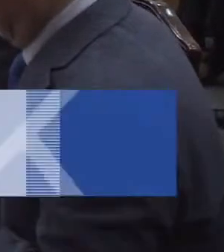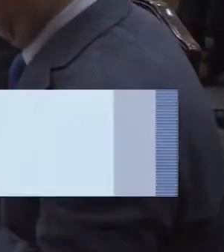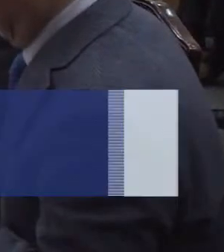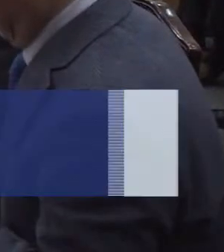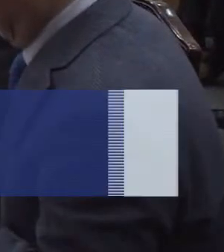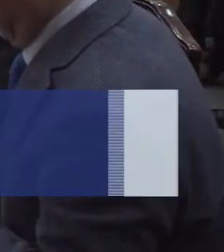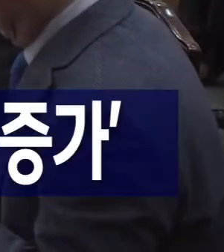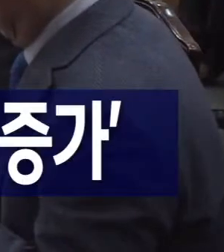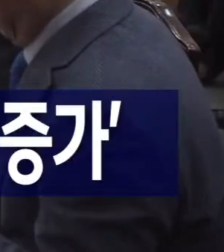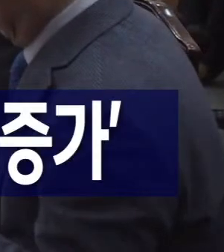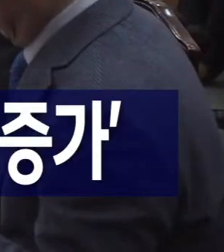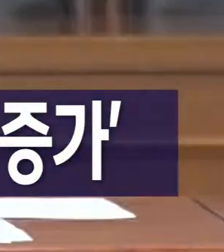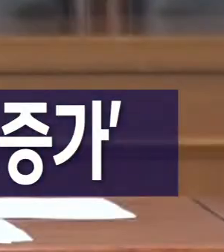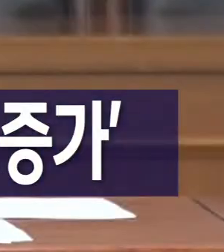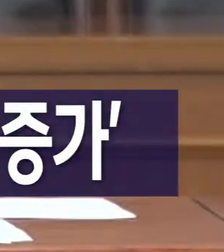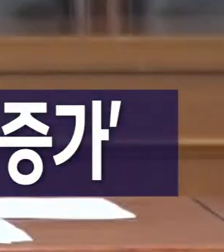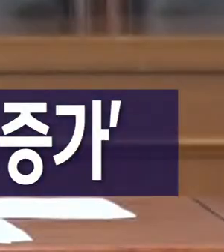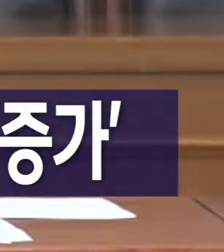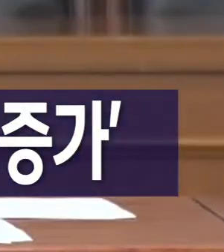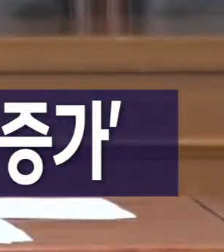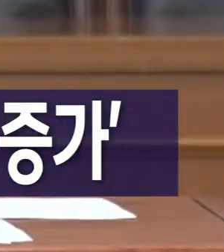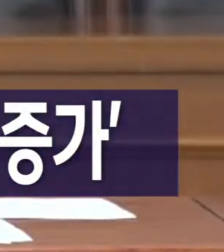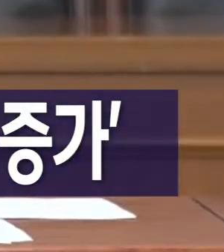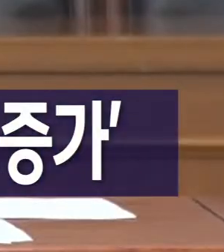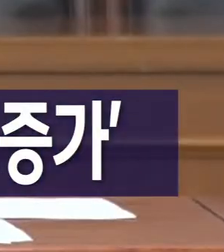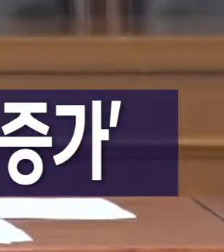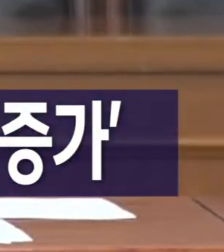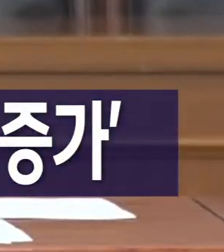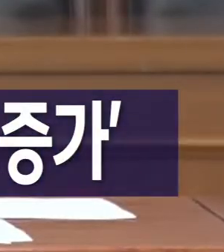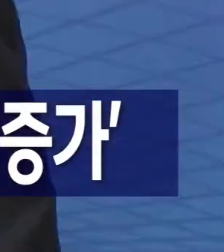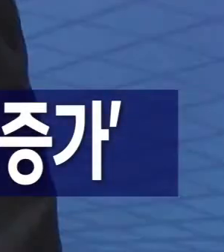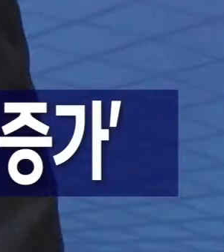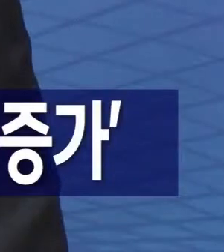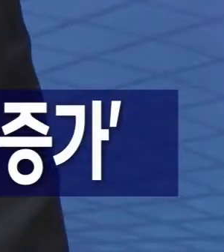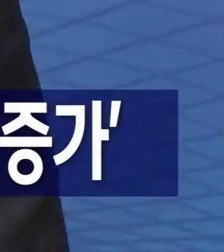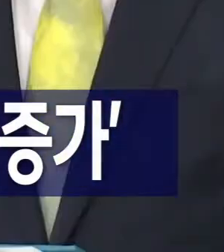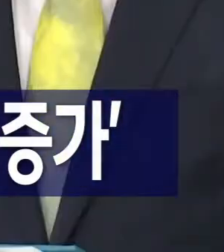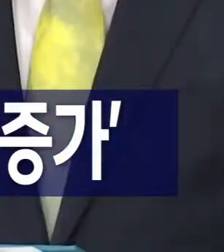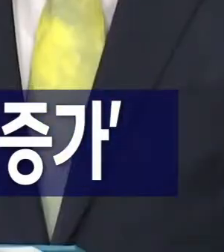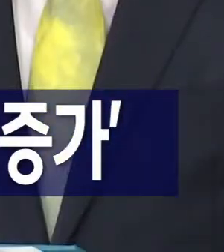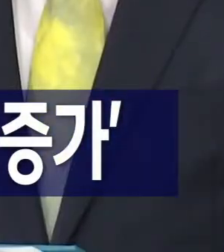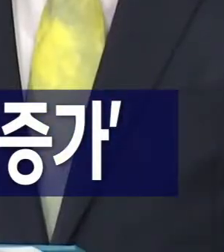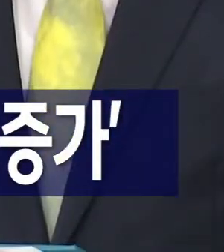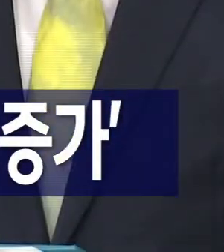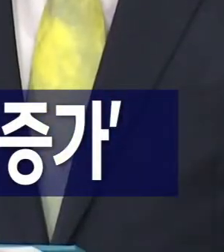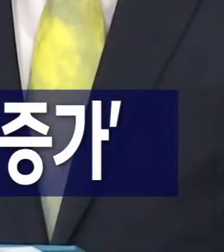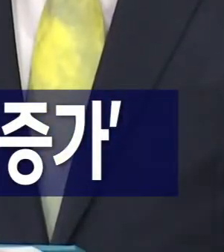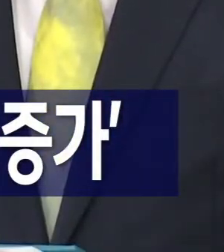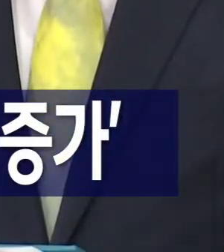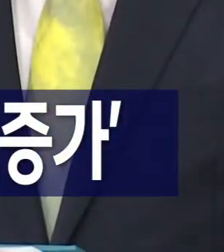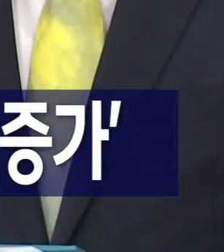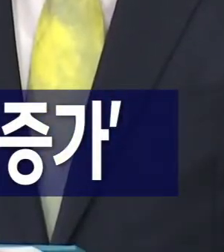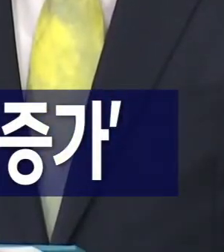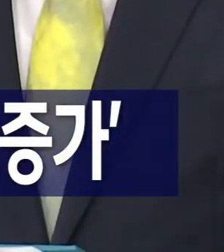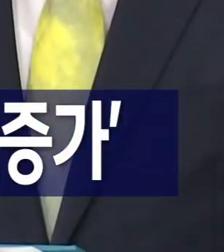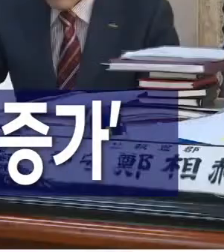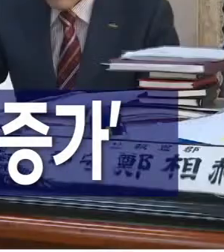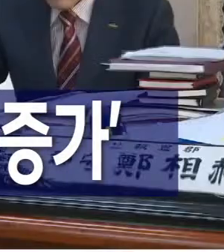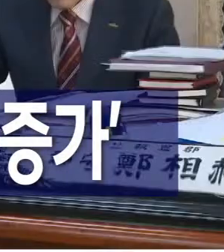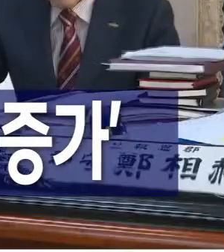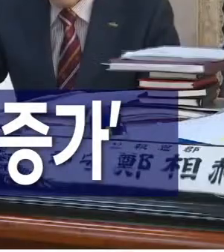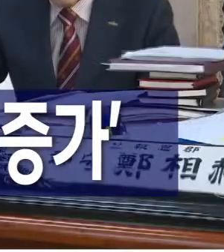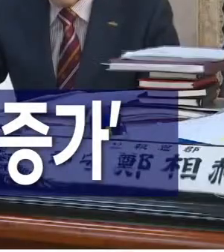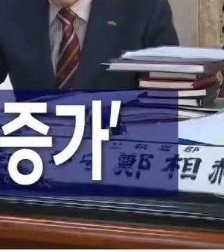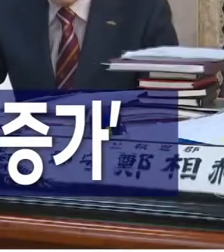충북 선출직 단체장들의 재산이 공개됐습니다. 평균 재산은 14억 원, 지난 4년 임기 중 재산은 평균